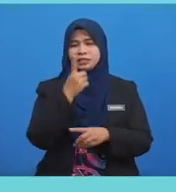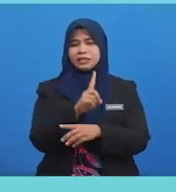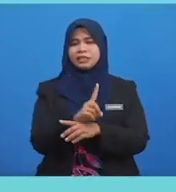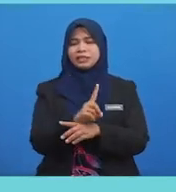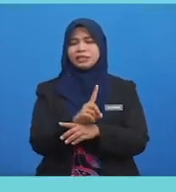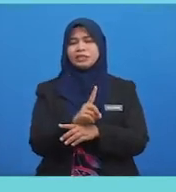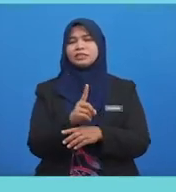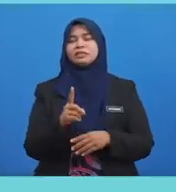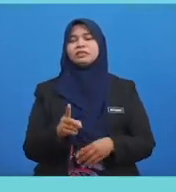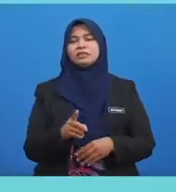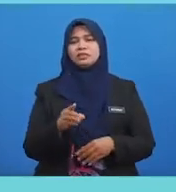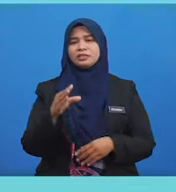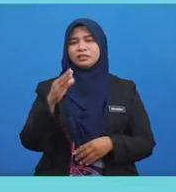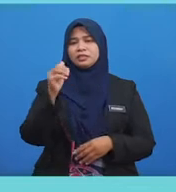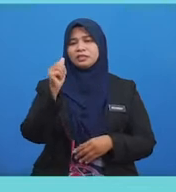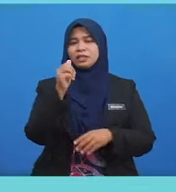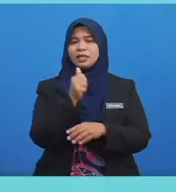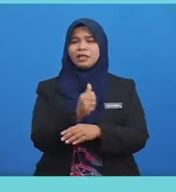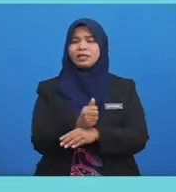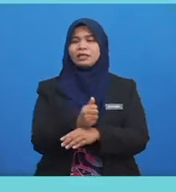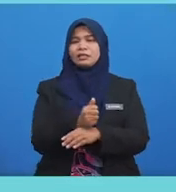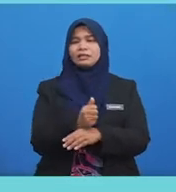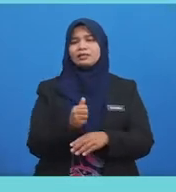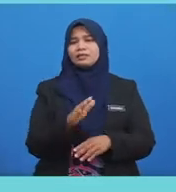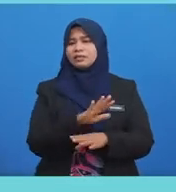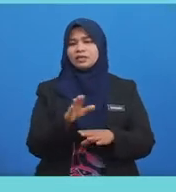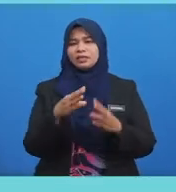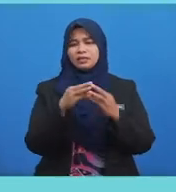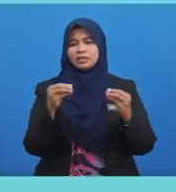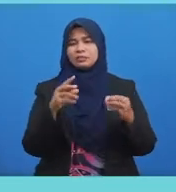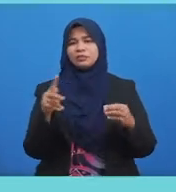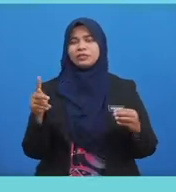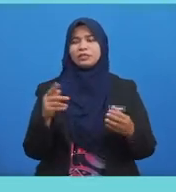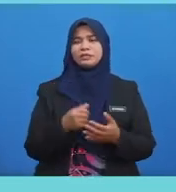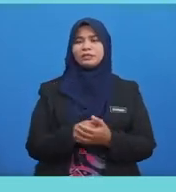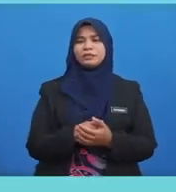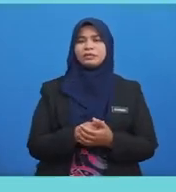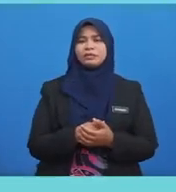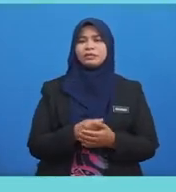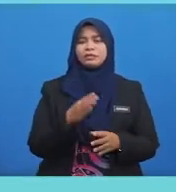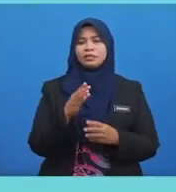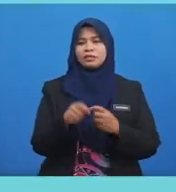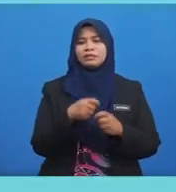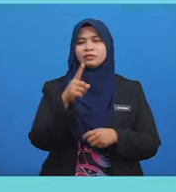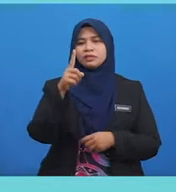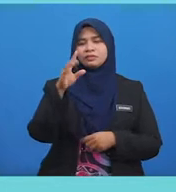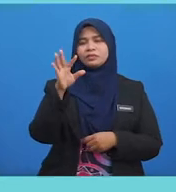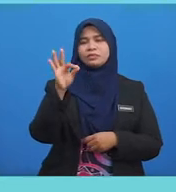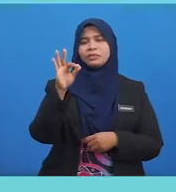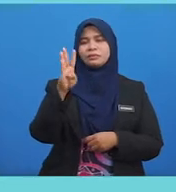beliau berjanji agar adat resam lama tidak akan dihapuskan dan Perlembagaan Sarawak